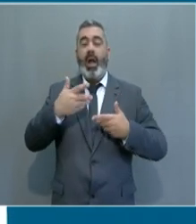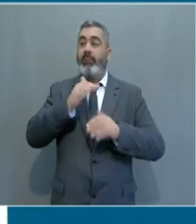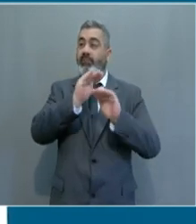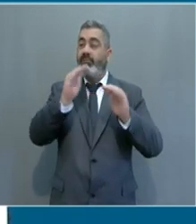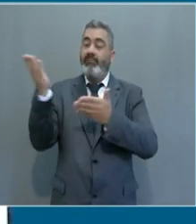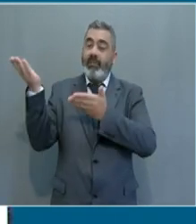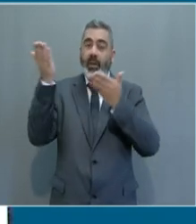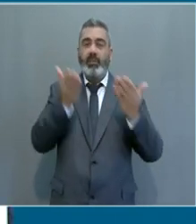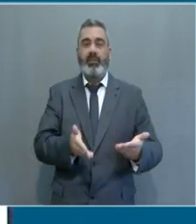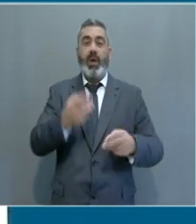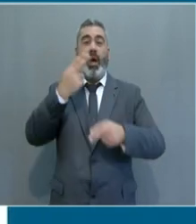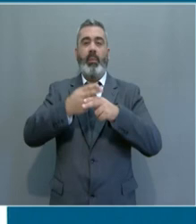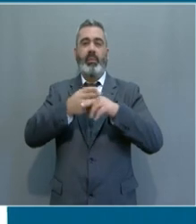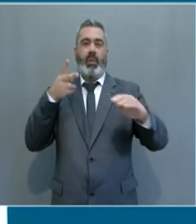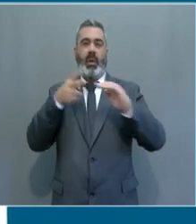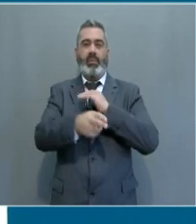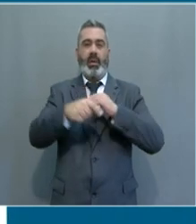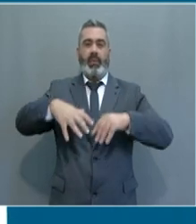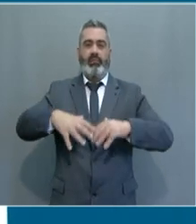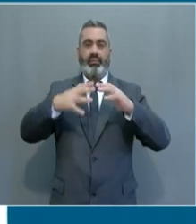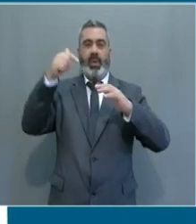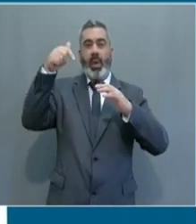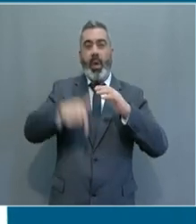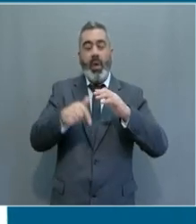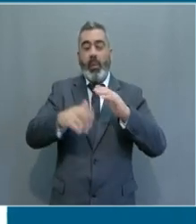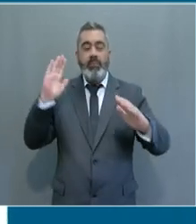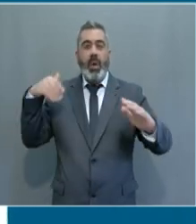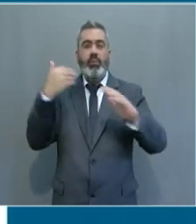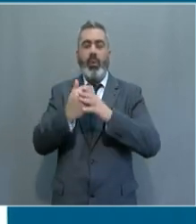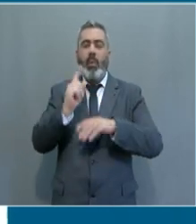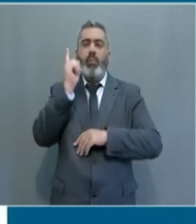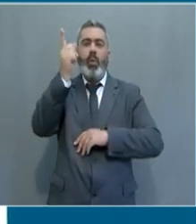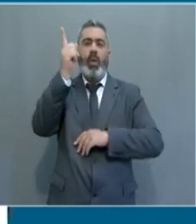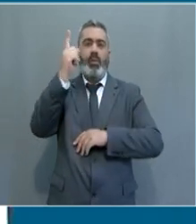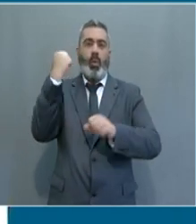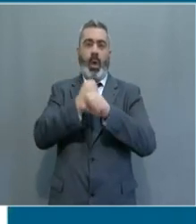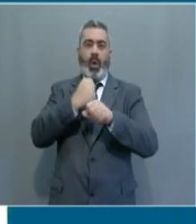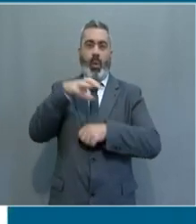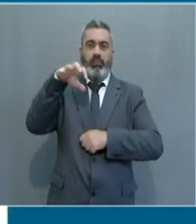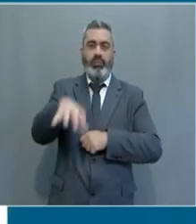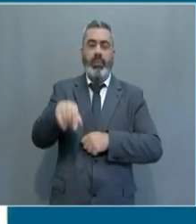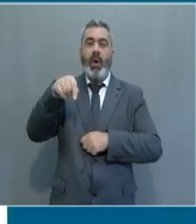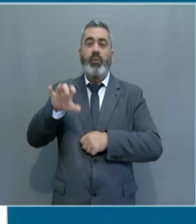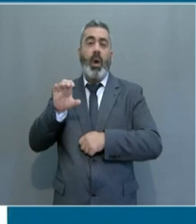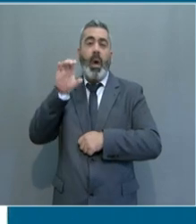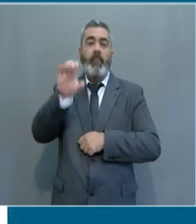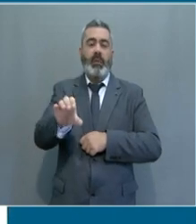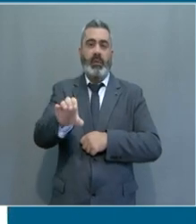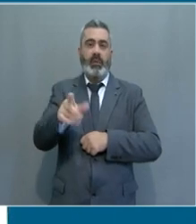εγκαίνια ενός έργου μοναδικού για τα μέχρι σήμερα δεδομένα στη χώρα μας, μια μεγάλη επένδυση του